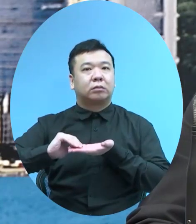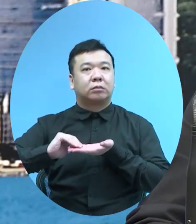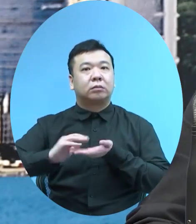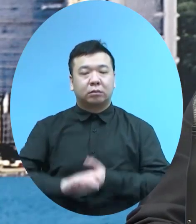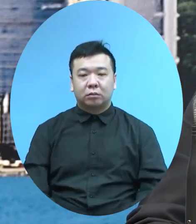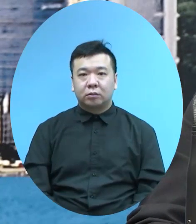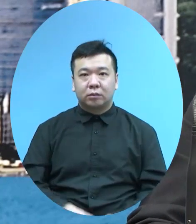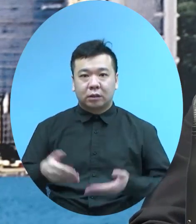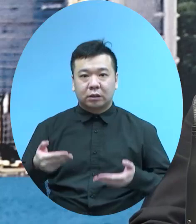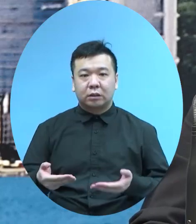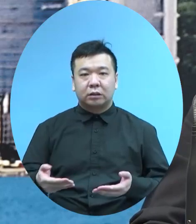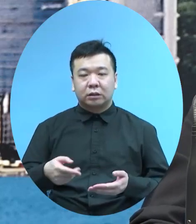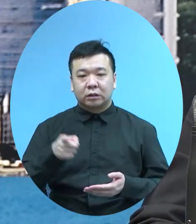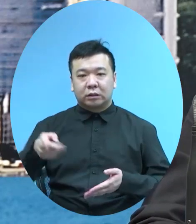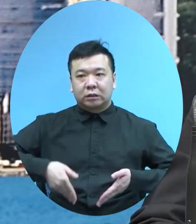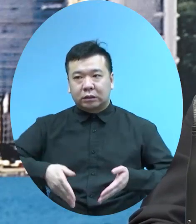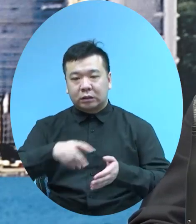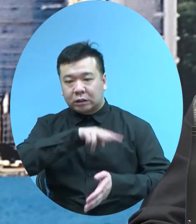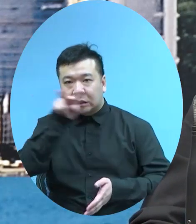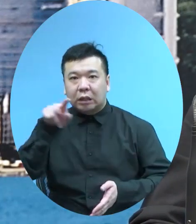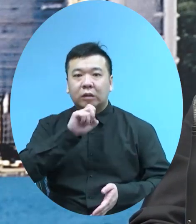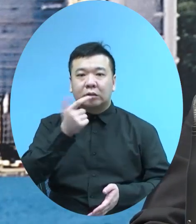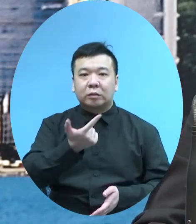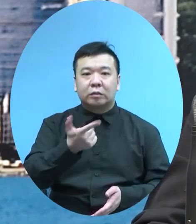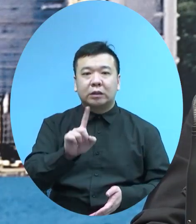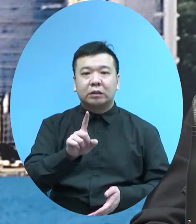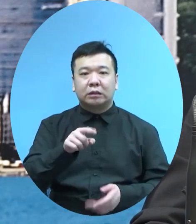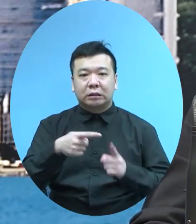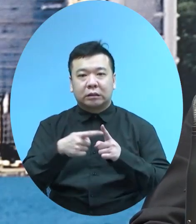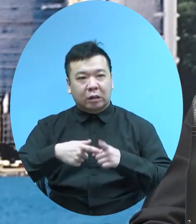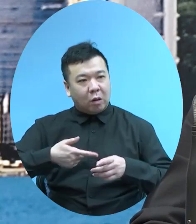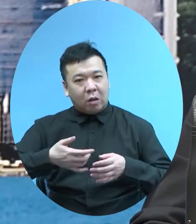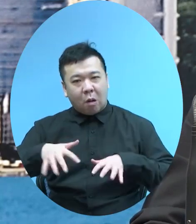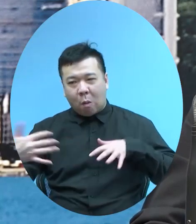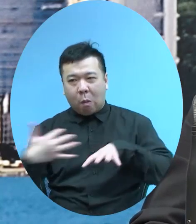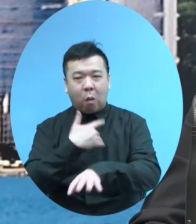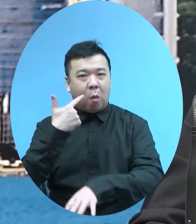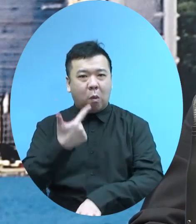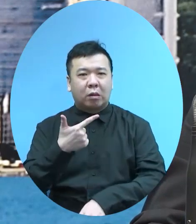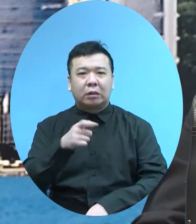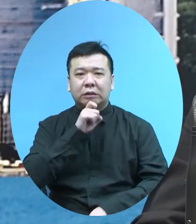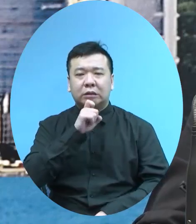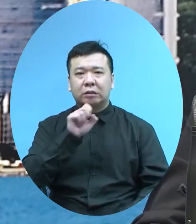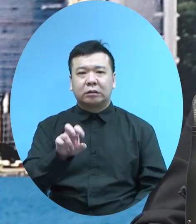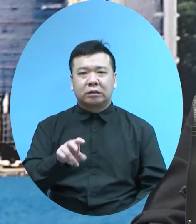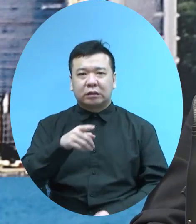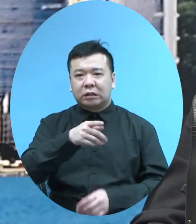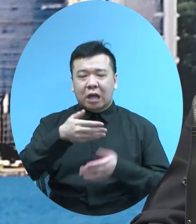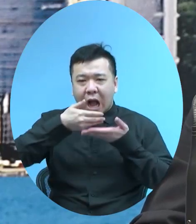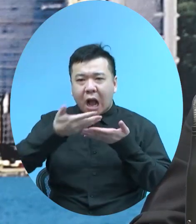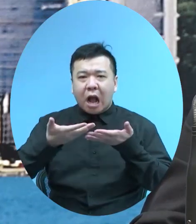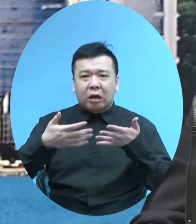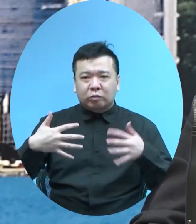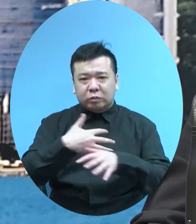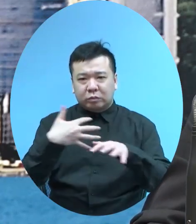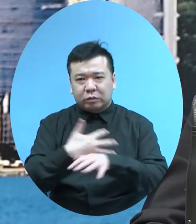實我而家喺街都見到好多人咧，就都係好多人啊個街。即係好多即係食肆啊嗰啲